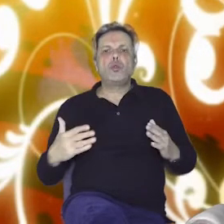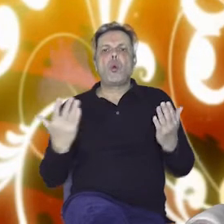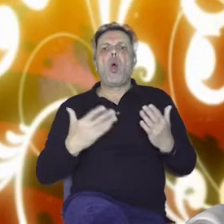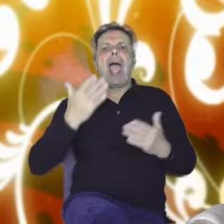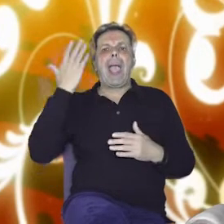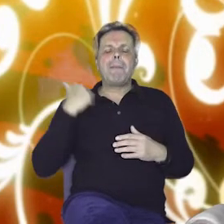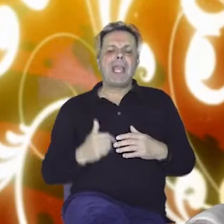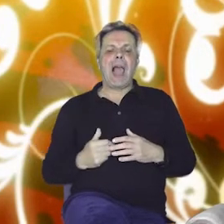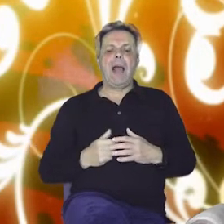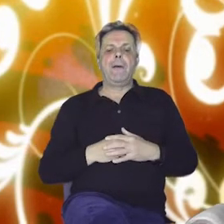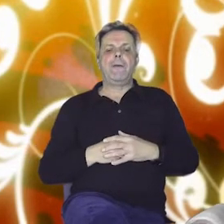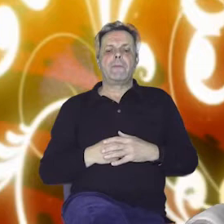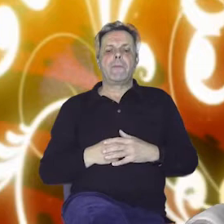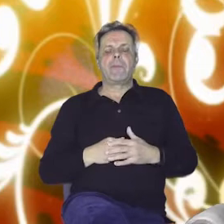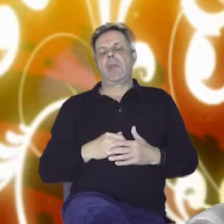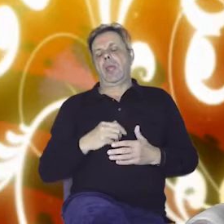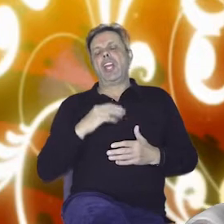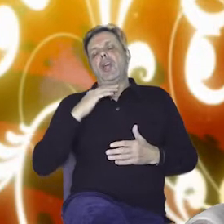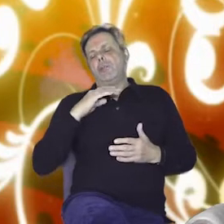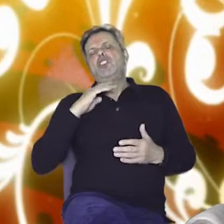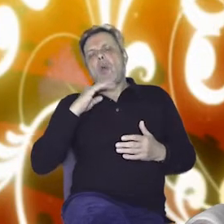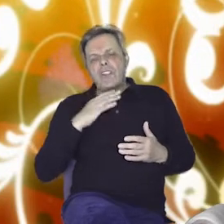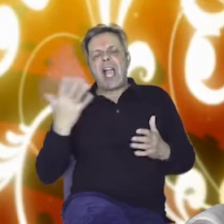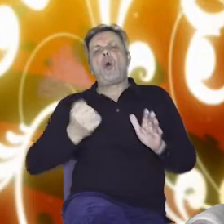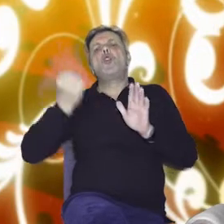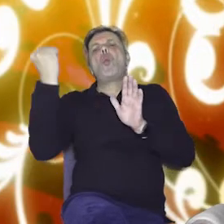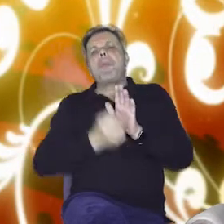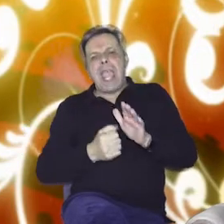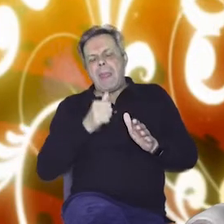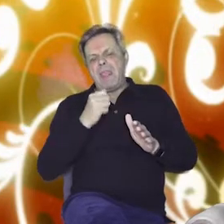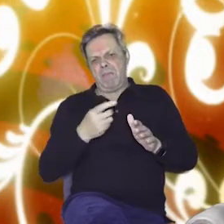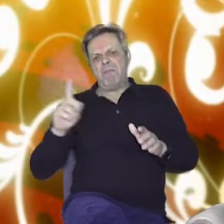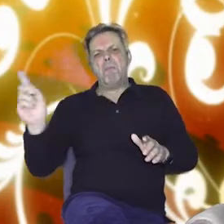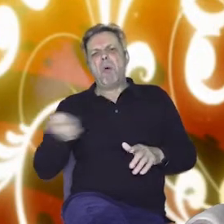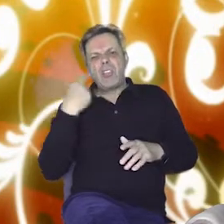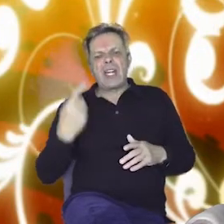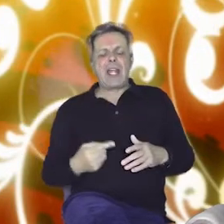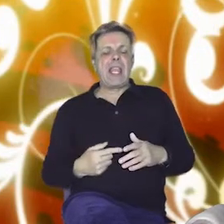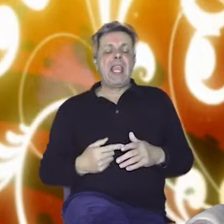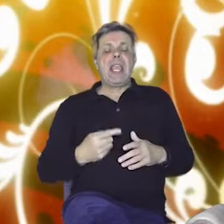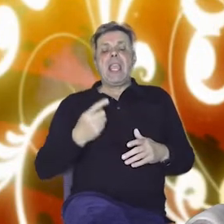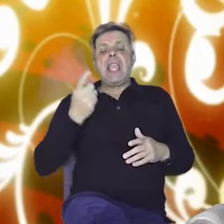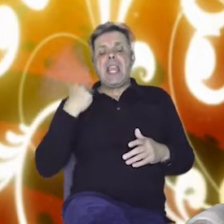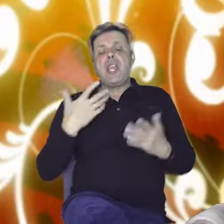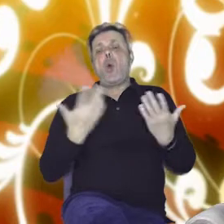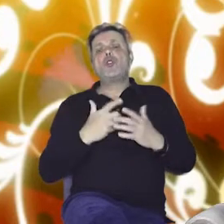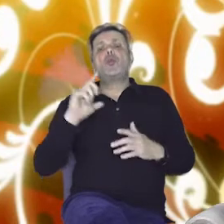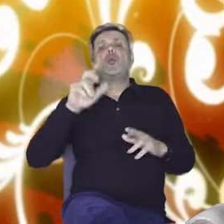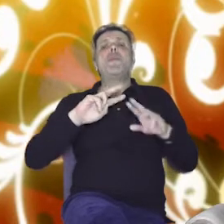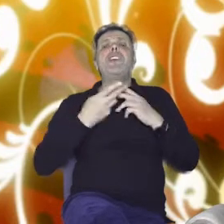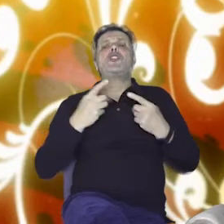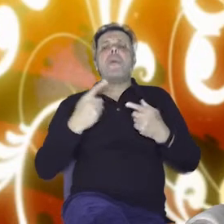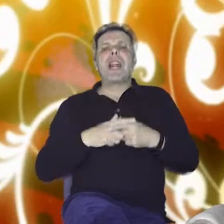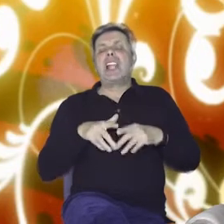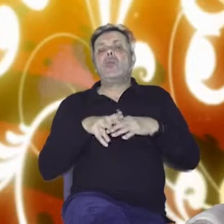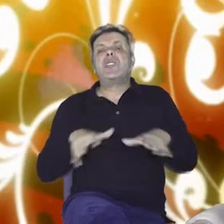ili židova koji su ubijeni i protjerani, ili Volksdeutschera koji su ono tijekom Drugog svjetskog rata ili